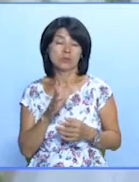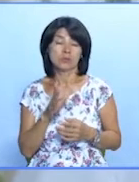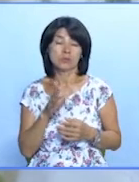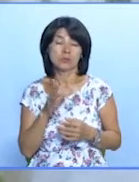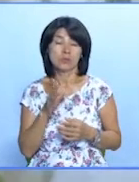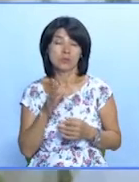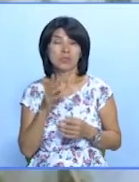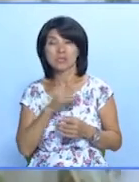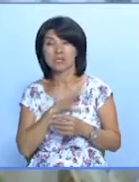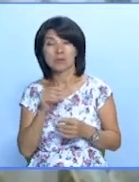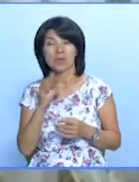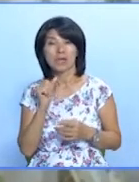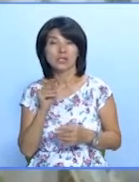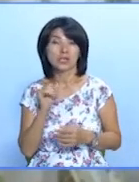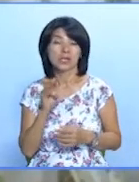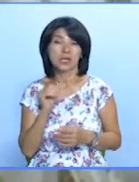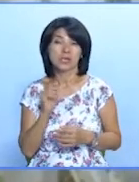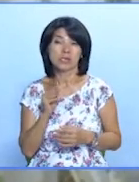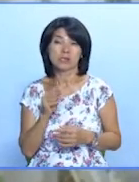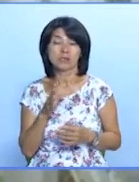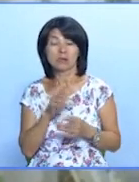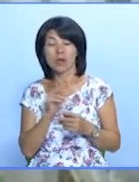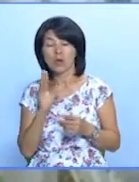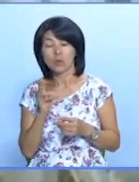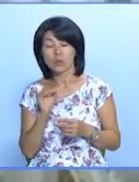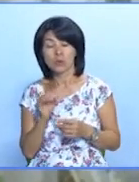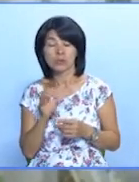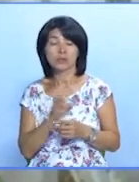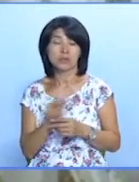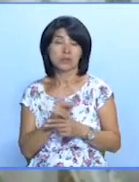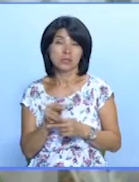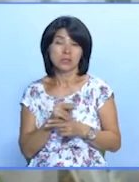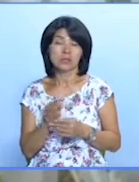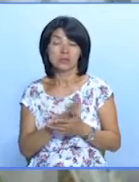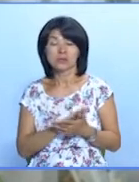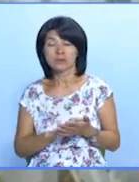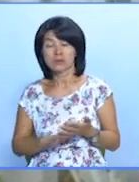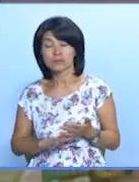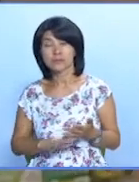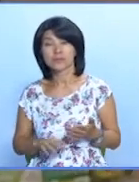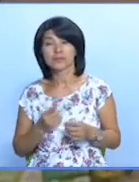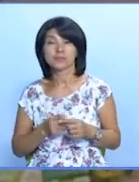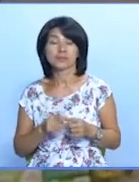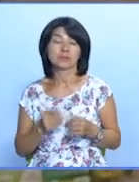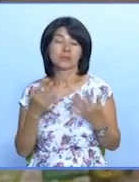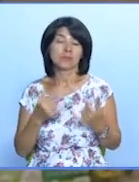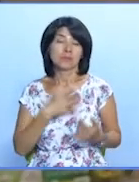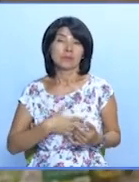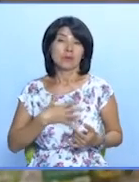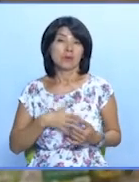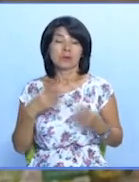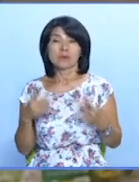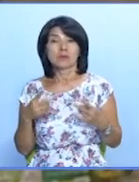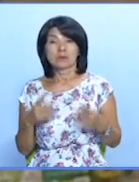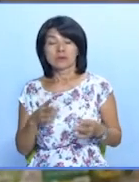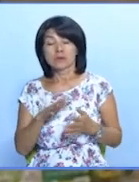чтобы не было ажиотажа, да. Вот, на курс лечения и так далее. Поэтому волноваться не стоит. Заявки на недостающие препараты будут